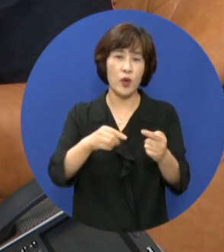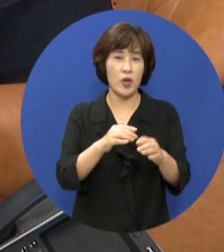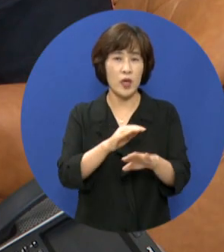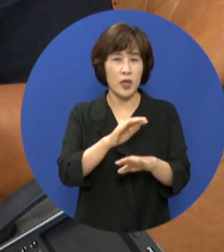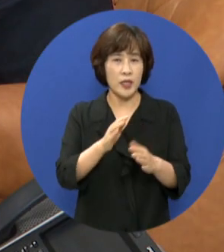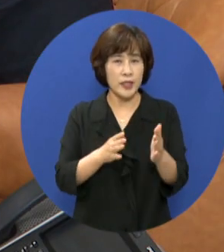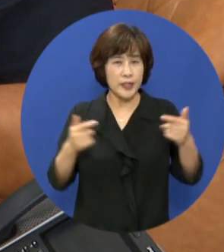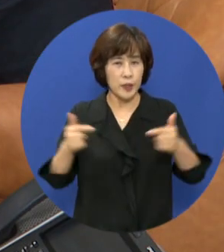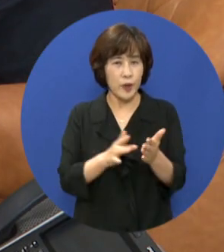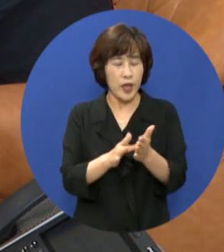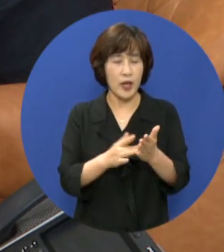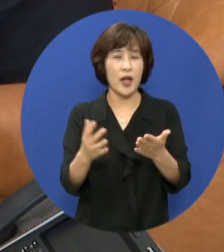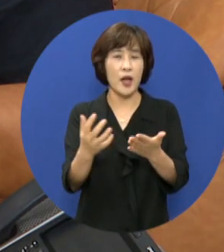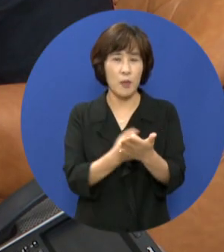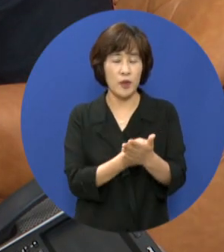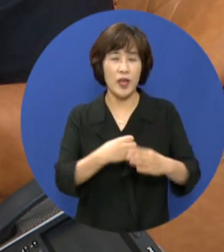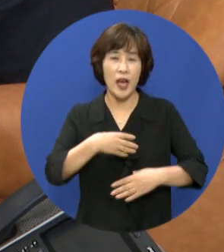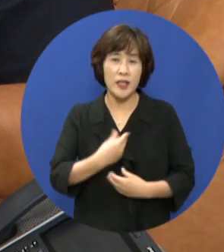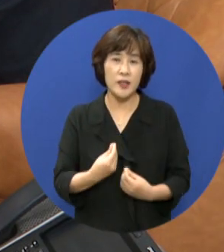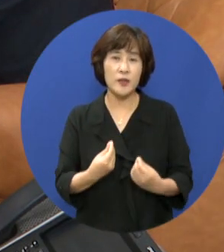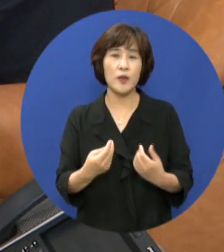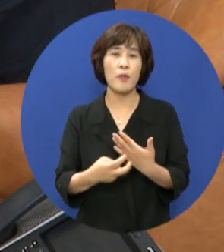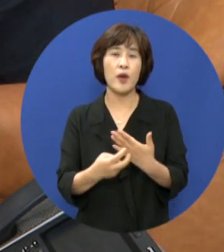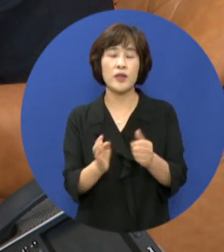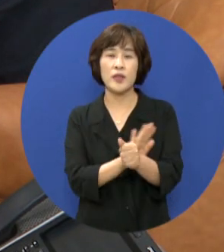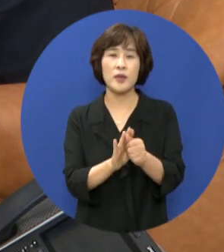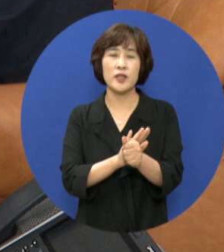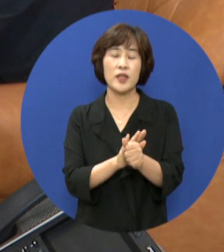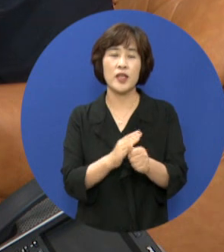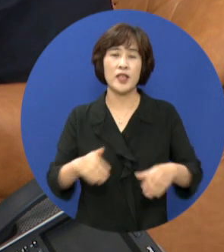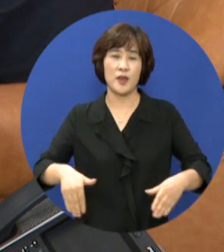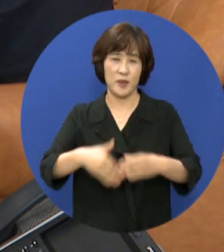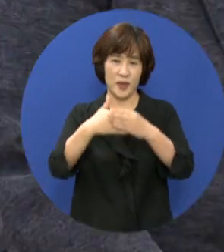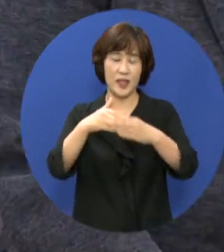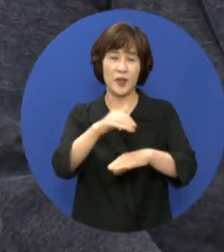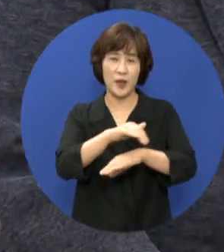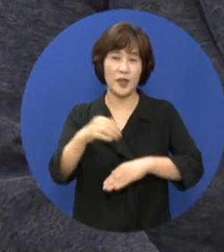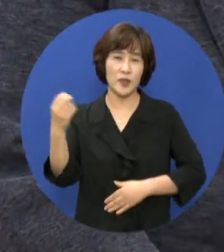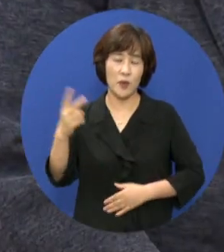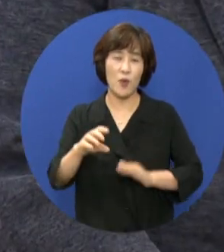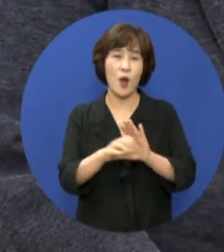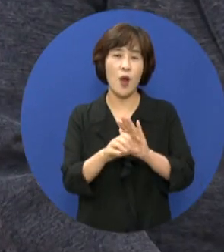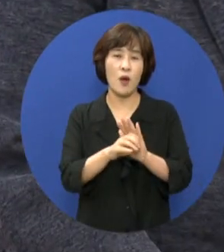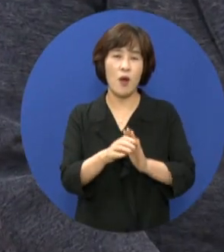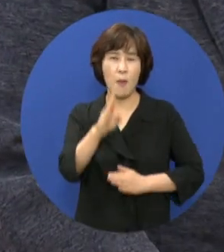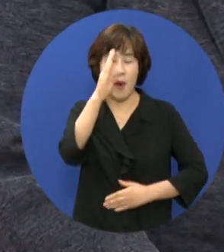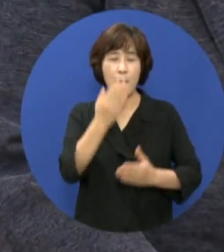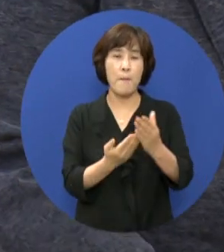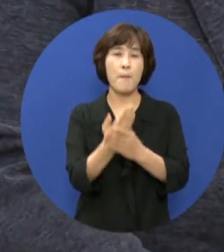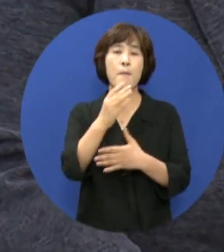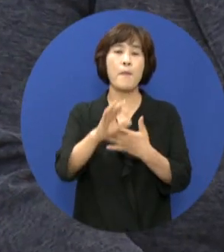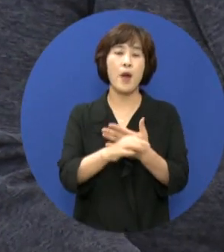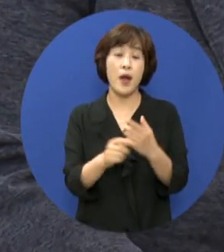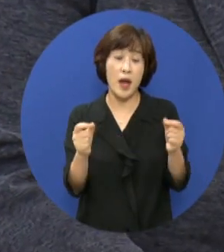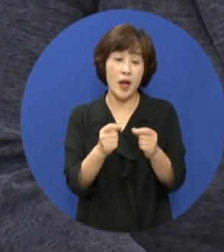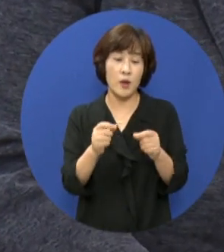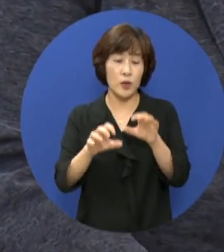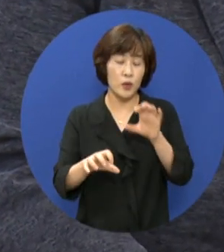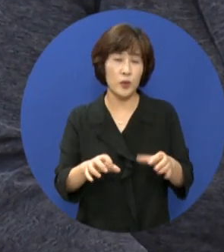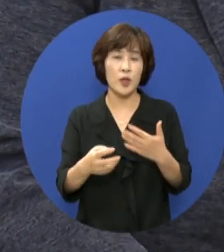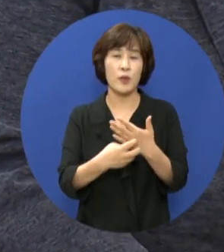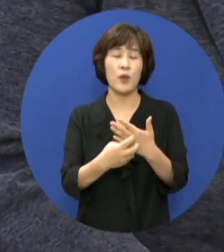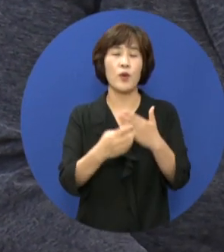확보 등 안정적인 의료 서비스 제공에 협력하기로 했습니다 또 코로나 1구 증상이 나타나면 가까운 동네